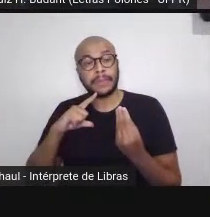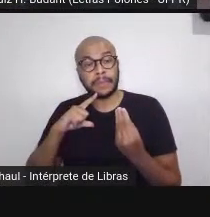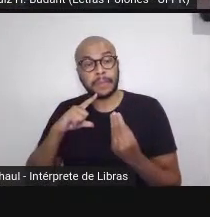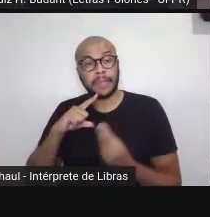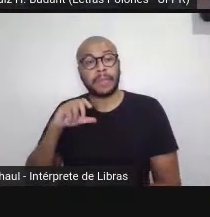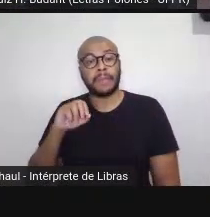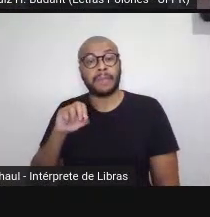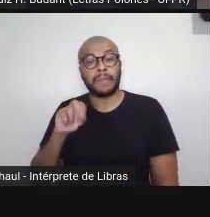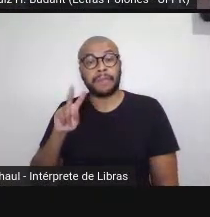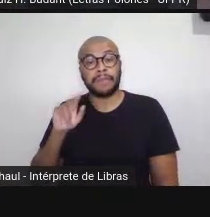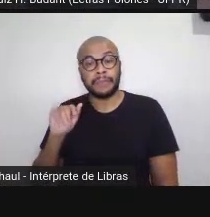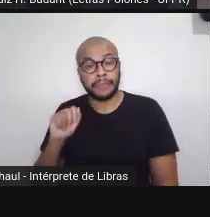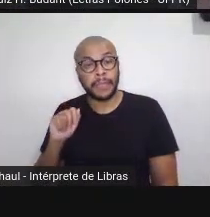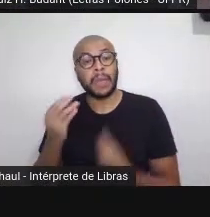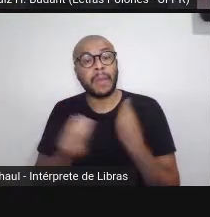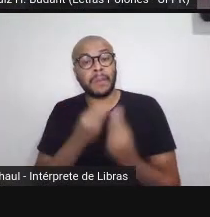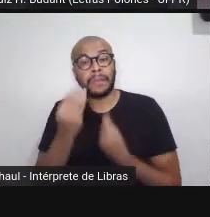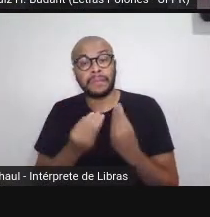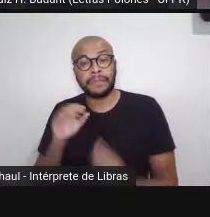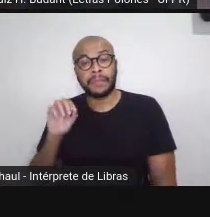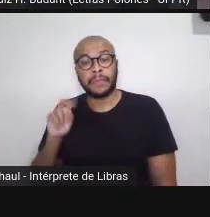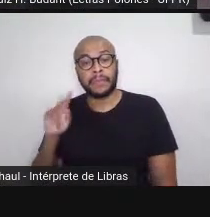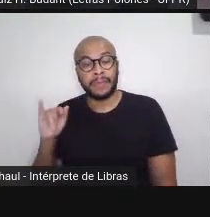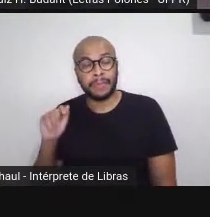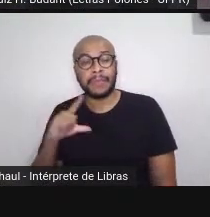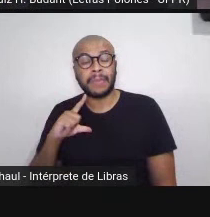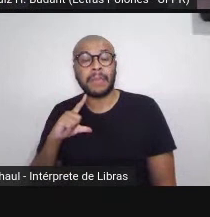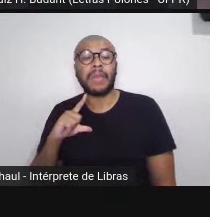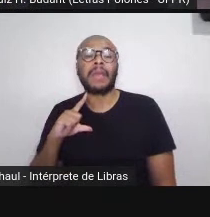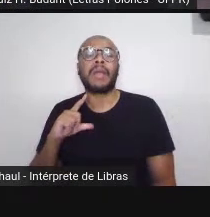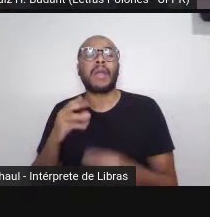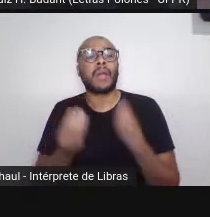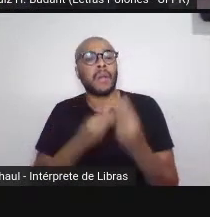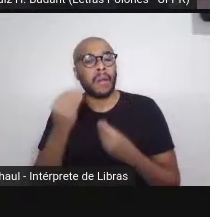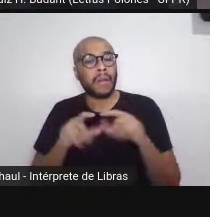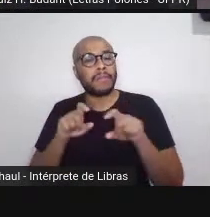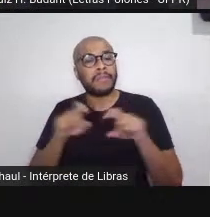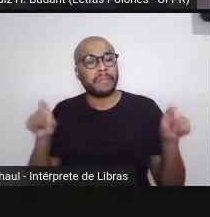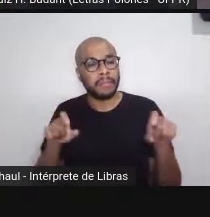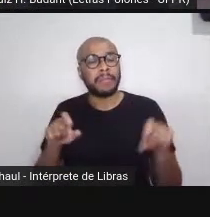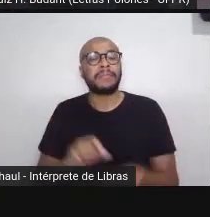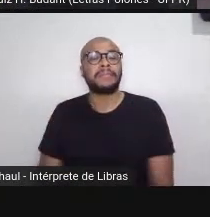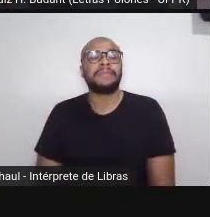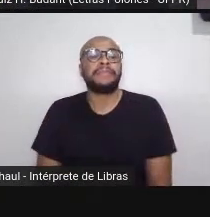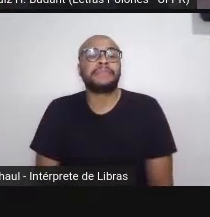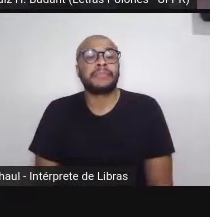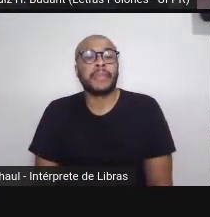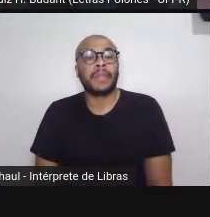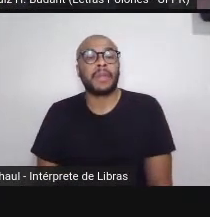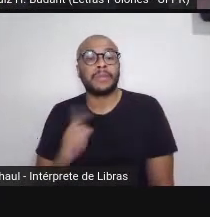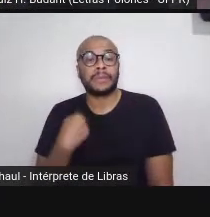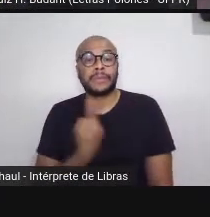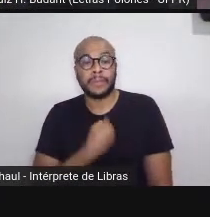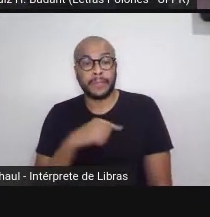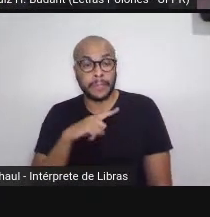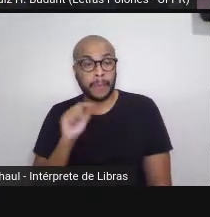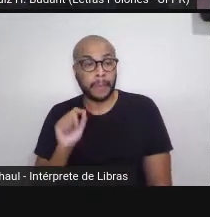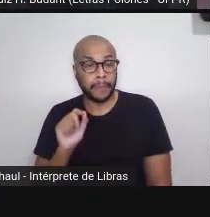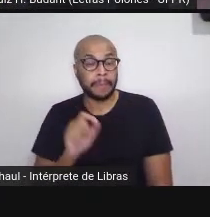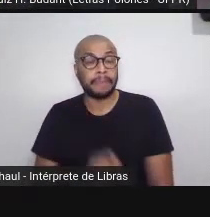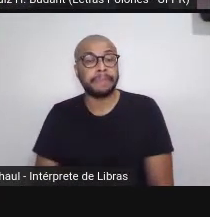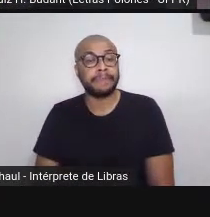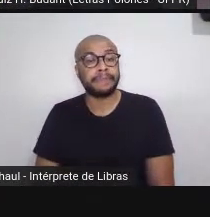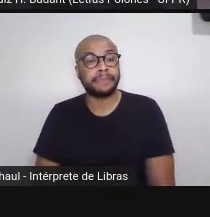ovie. E eles vão se conjugar, ou vão se declinar, perdão, como se fosse a palavra panovia. Então nós vamos ter państwo Nowakowie,